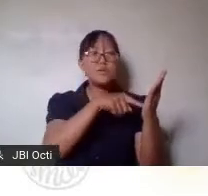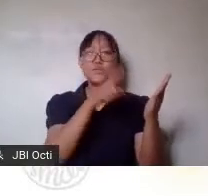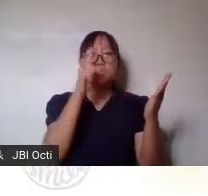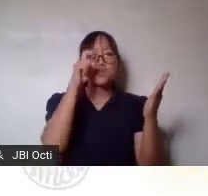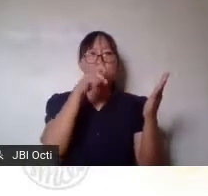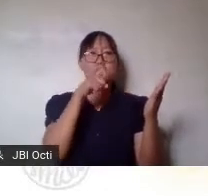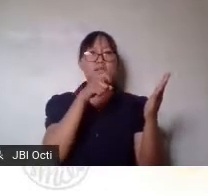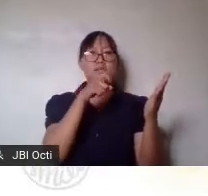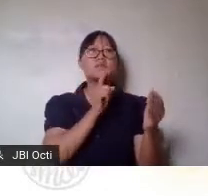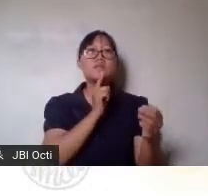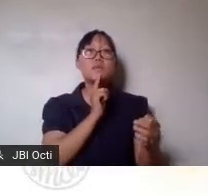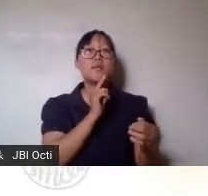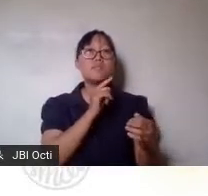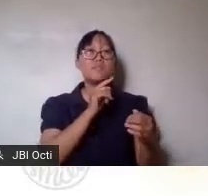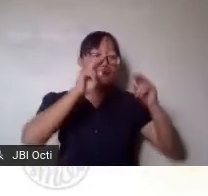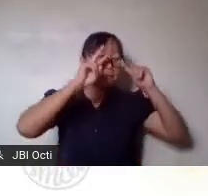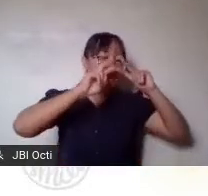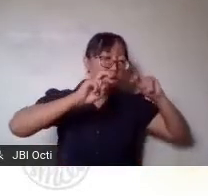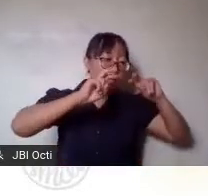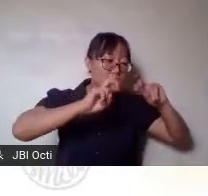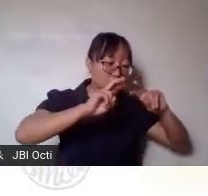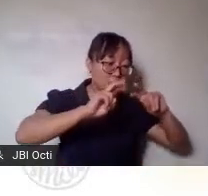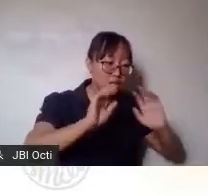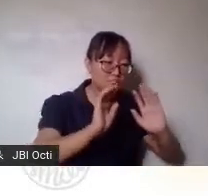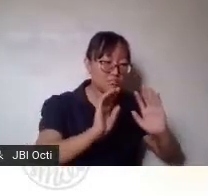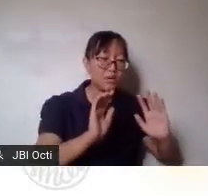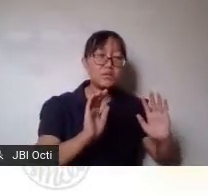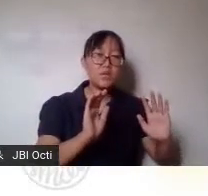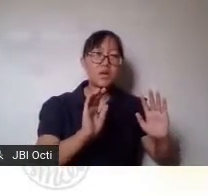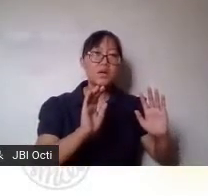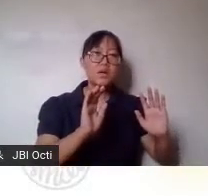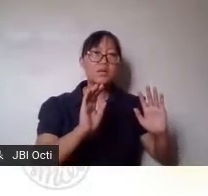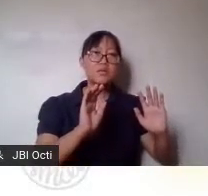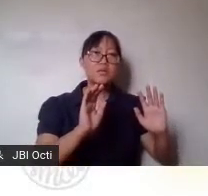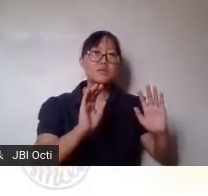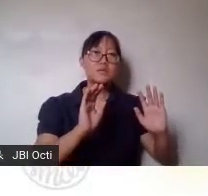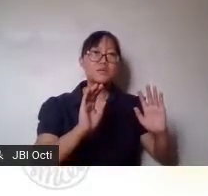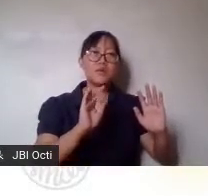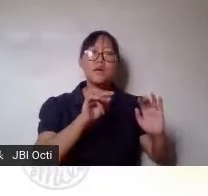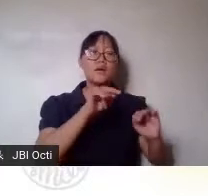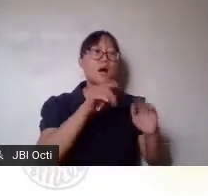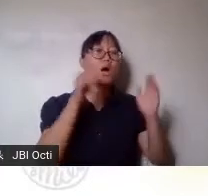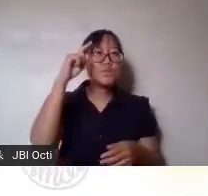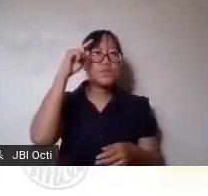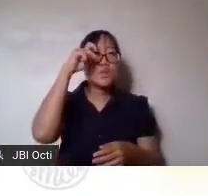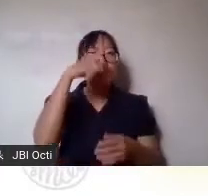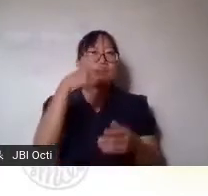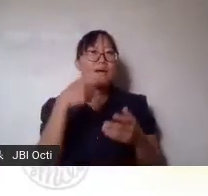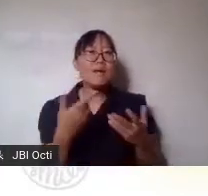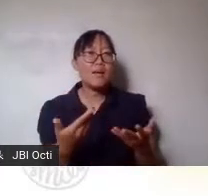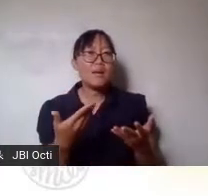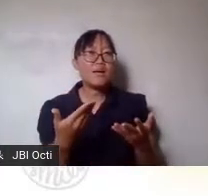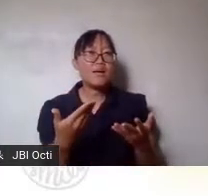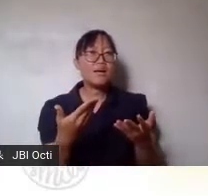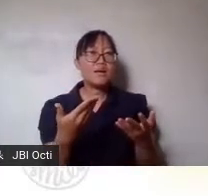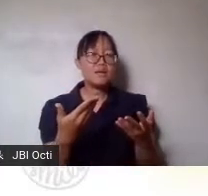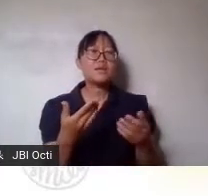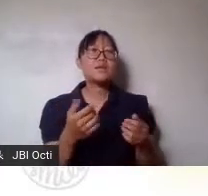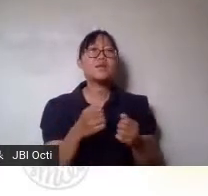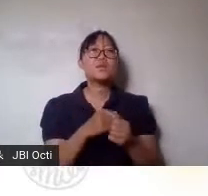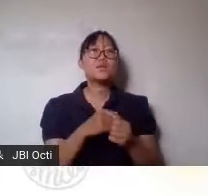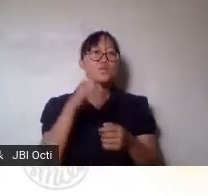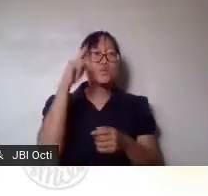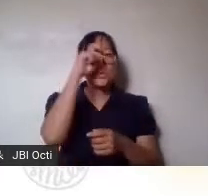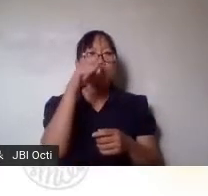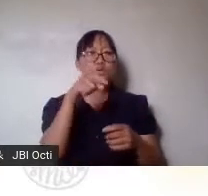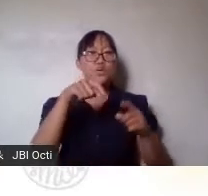kesulitan lain yang utama pada autisme itu adalah kesulitan di dalam hal comprehension. Sehingga sampai